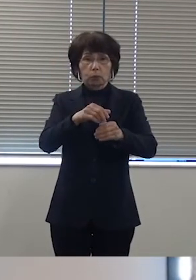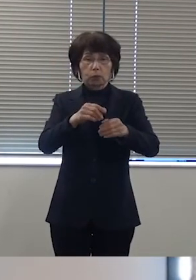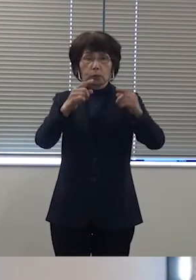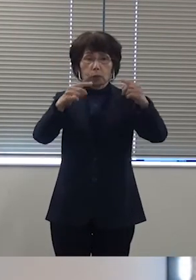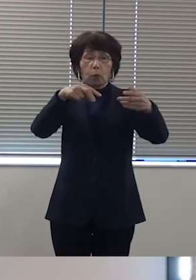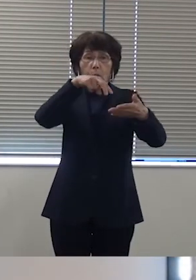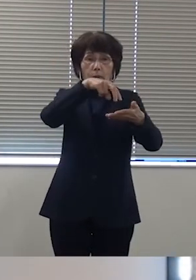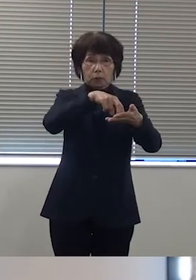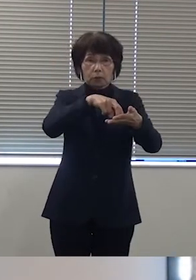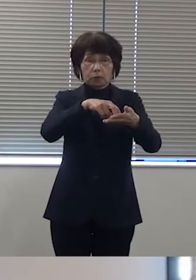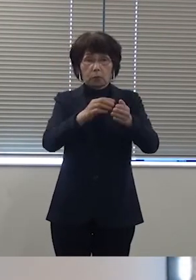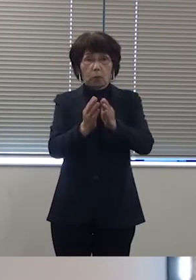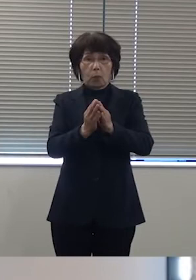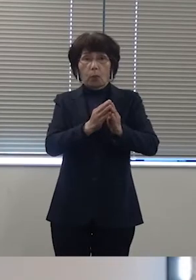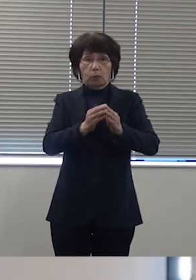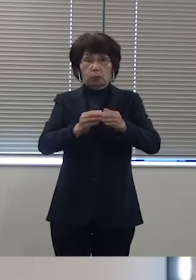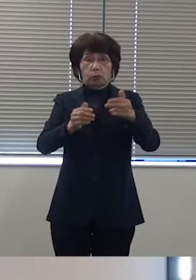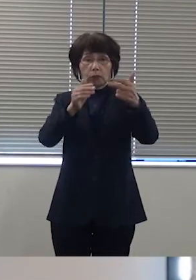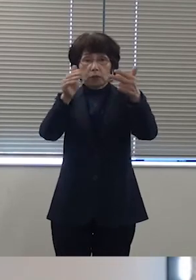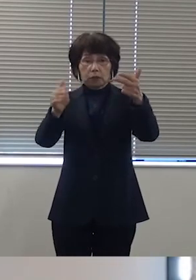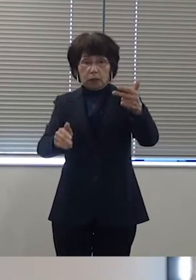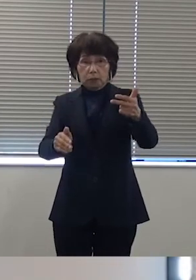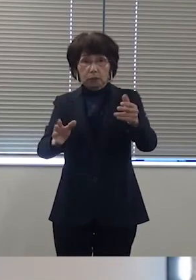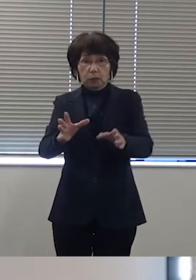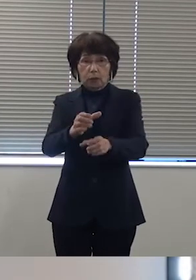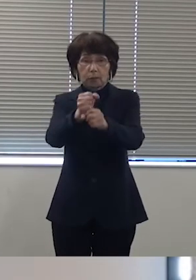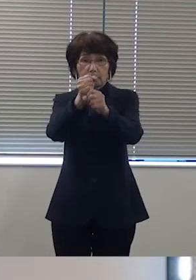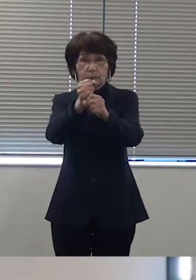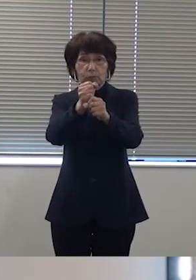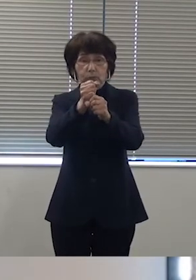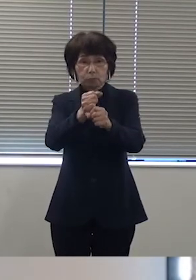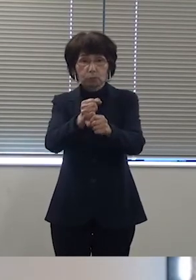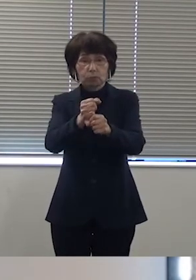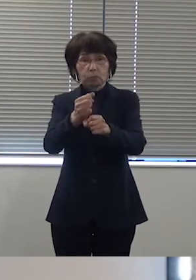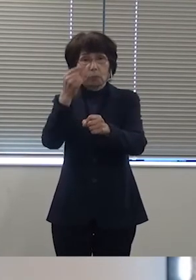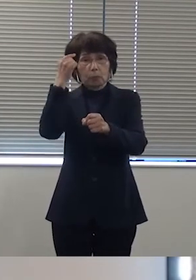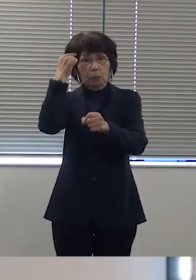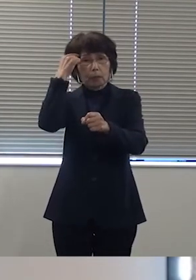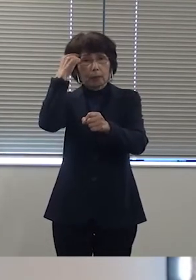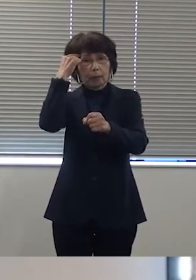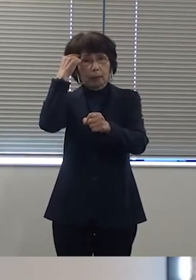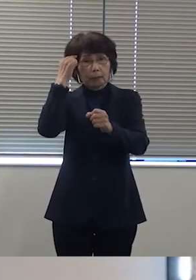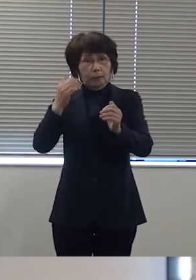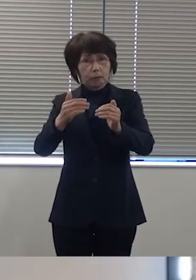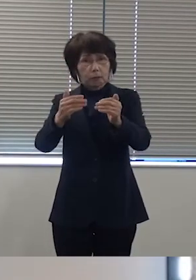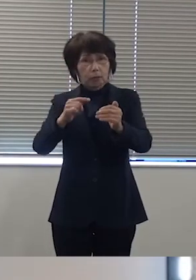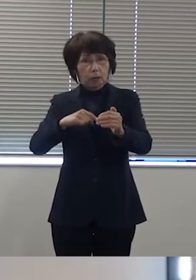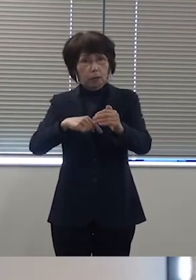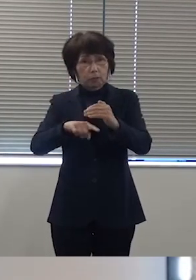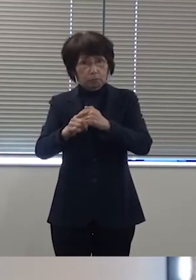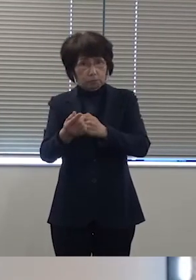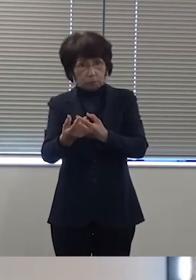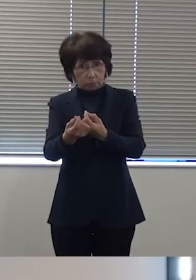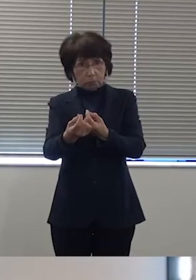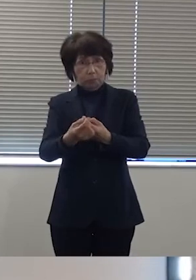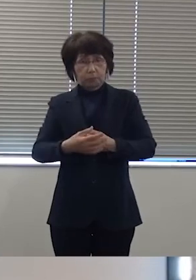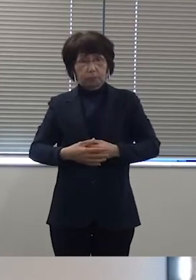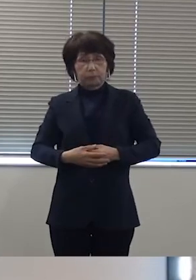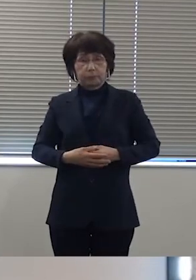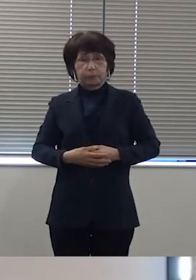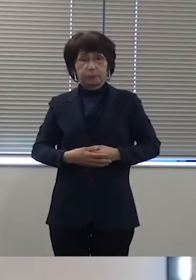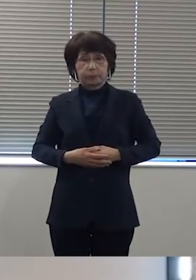。 あの出口はそこになると、ただちょっと名刺を来てるときにいろい